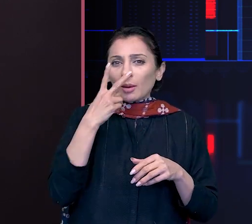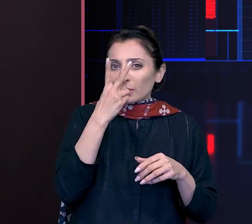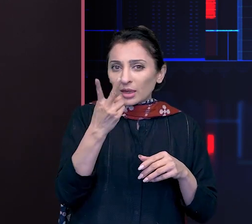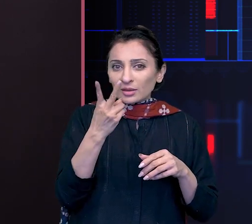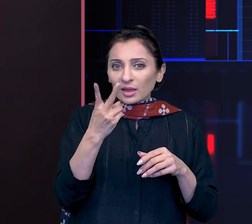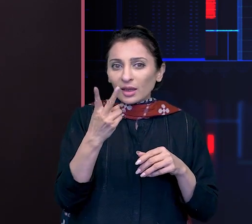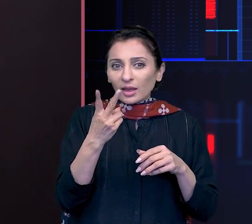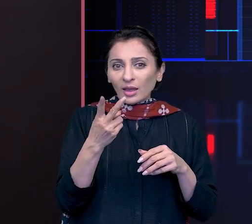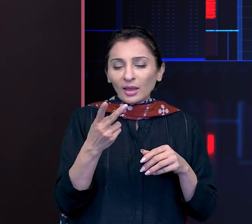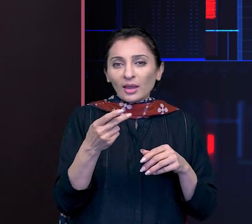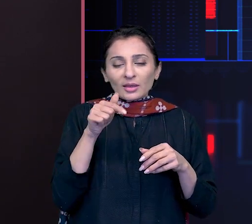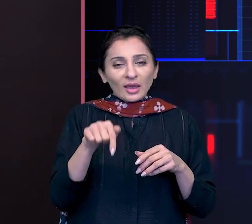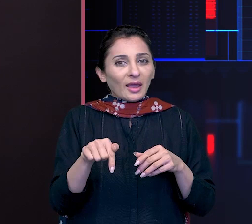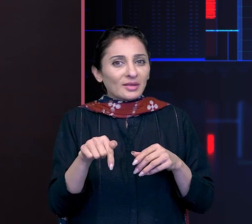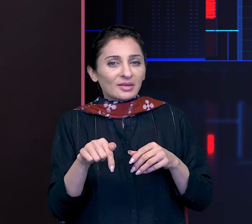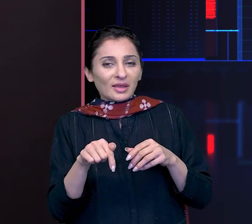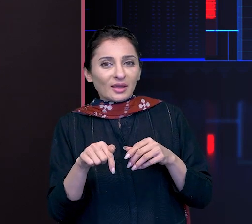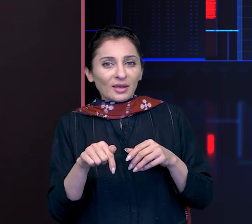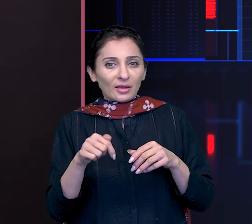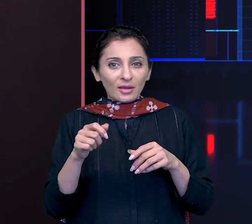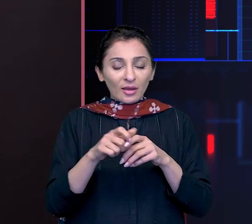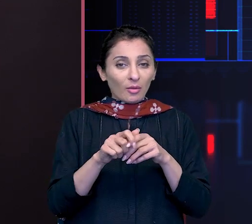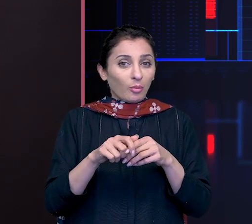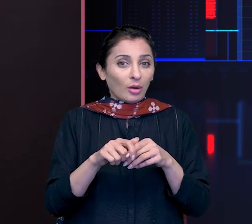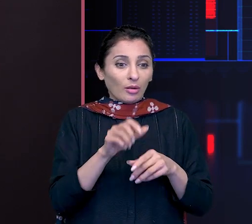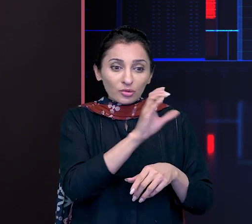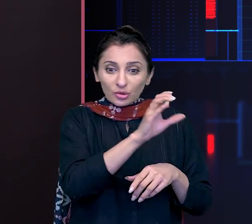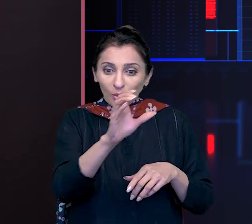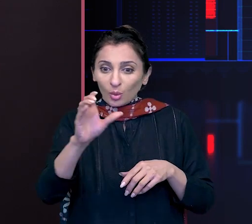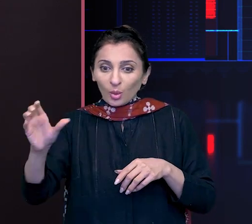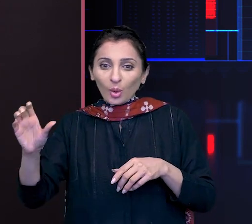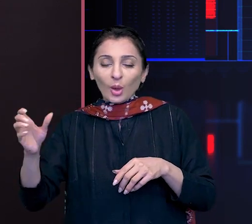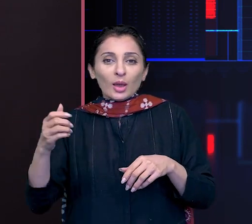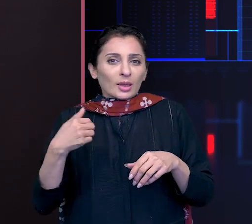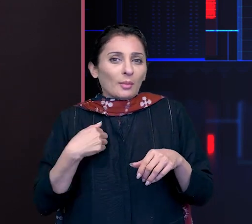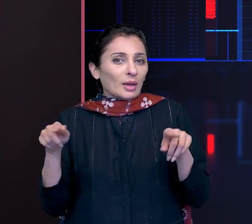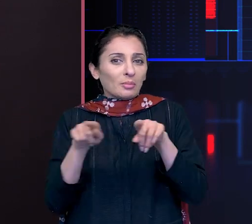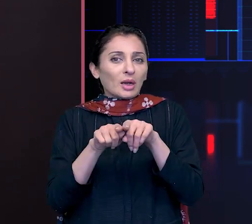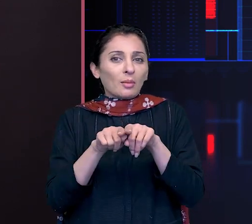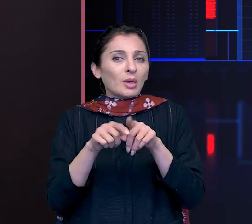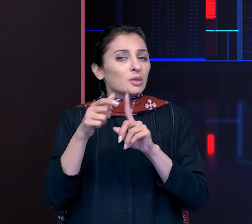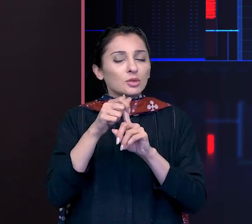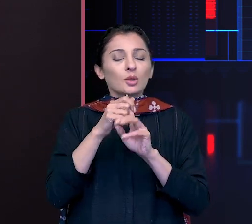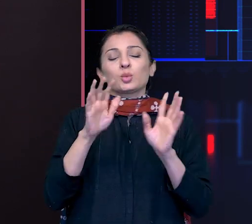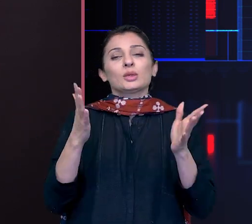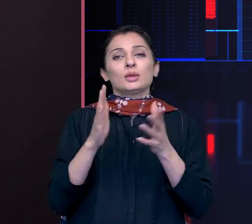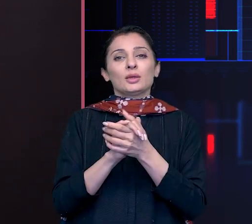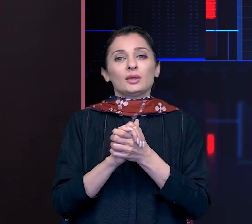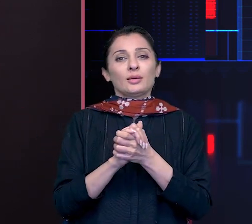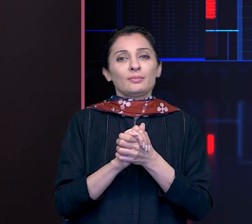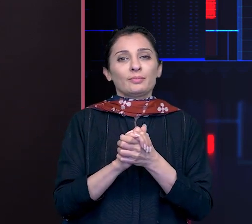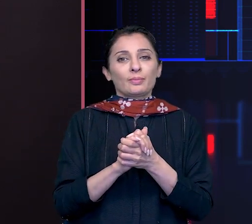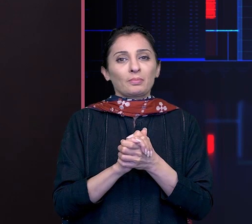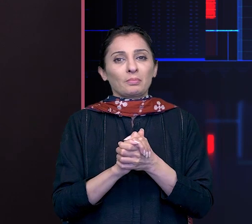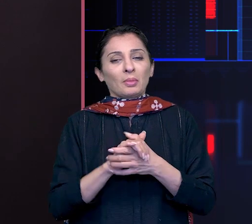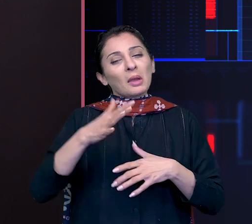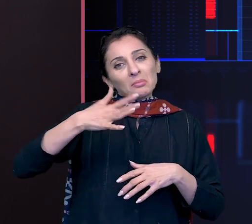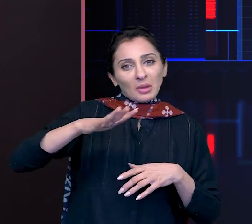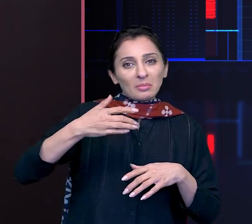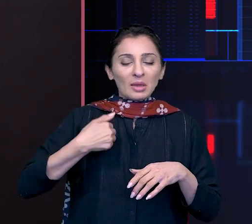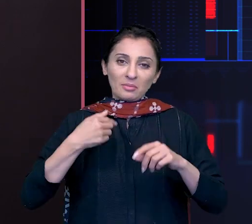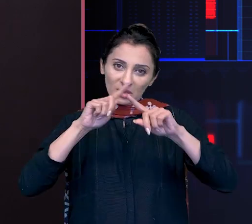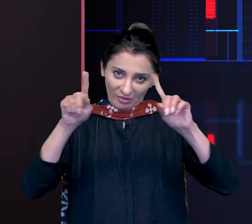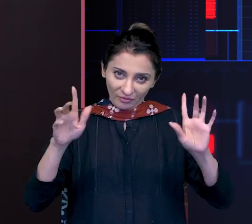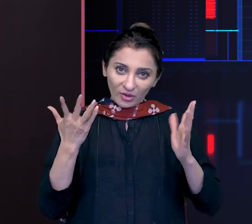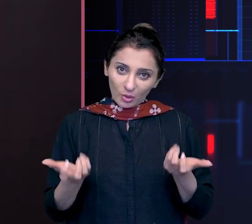ہم ایکسٹریموفائلس کہتے ہیں. تو جب ہم اس طرح کے جانداروں کی طرف دیکھتے ہیں تو ہم کہتے ہیں کہ ضروری تو نہیں کہ سیم ہماری طرح کی کوئی